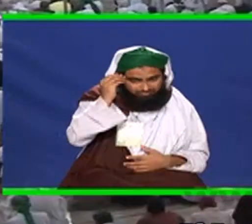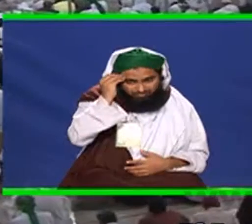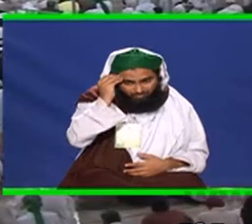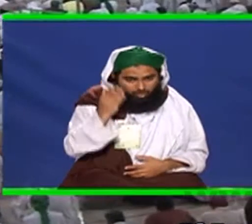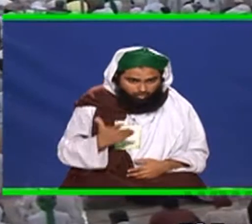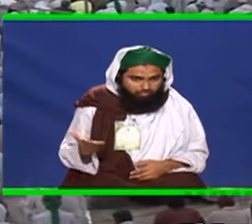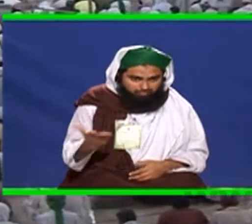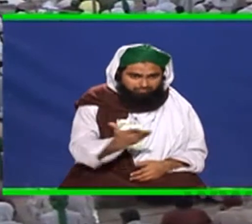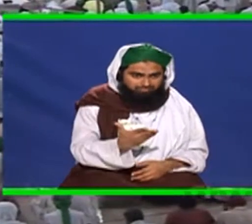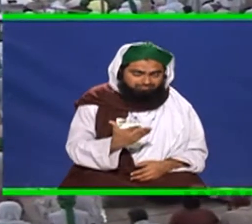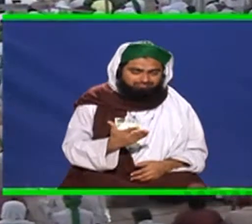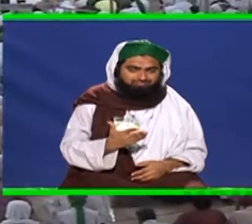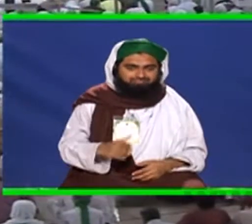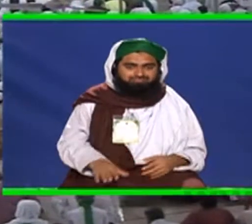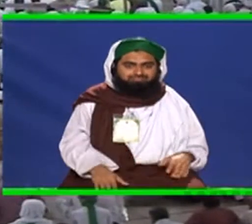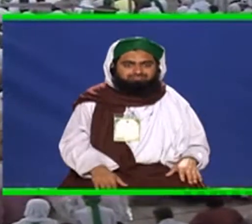आपने